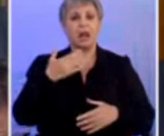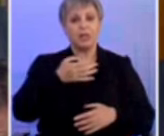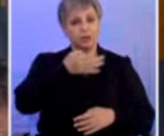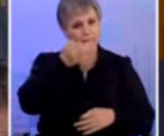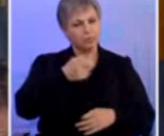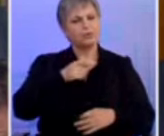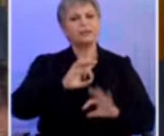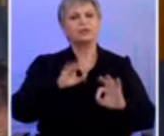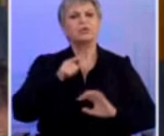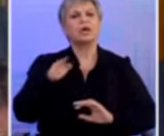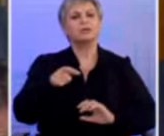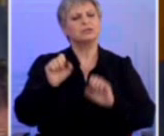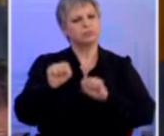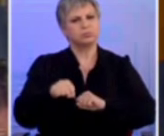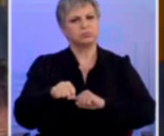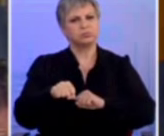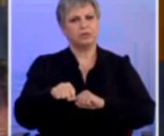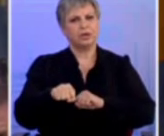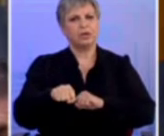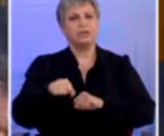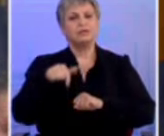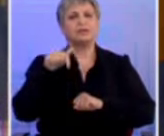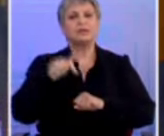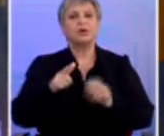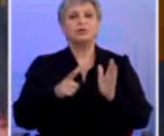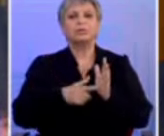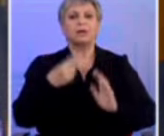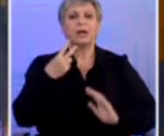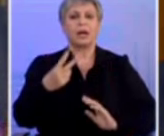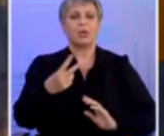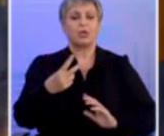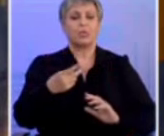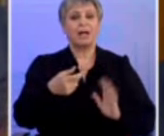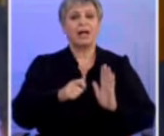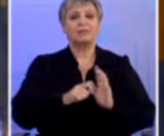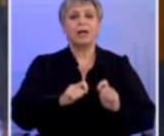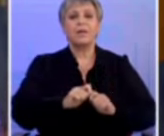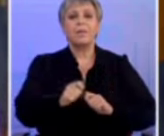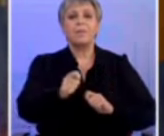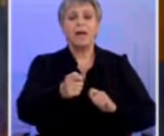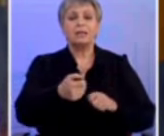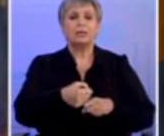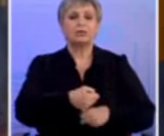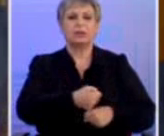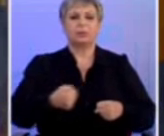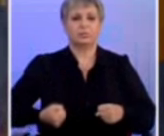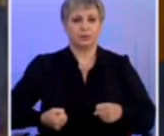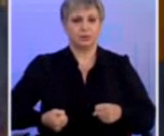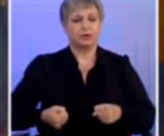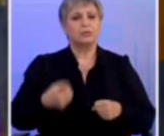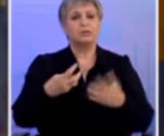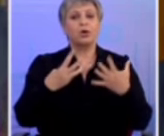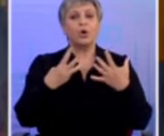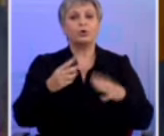αντισταθμιστούν οι ηφαισιακές τάσεις των μέτρων λιτότητας 8 περίπου δισεκατομμυρίων ευρώ την